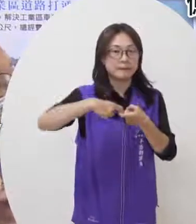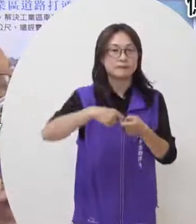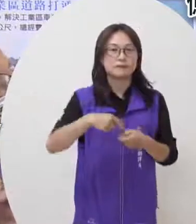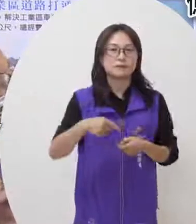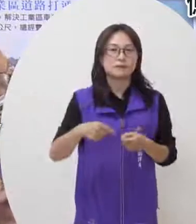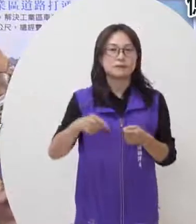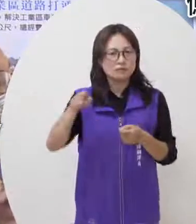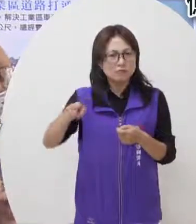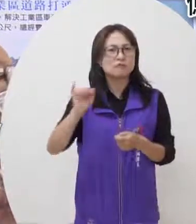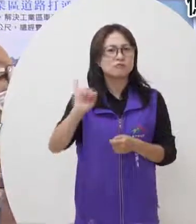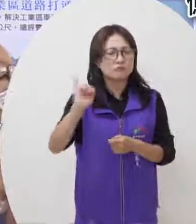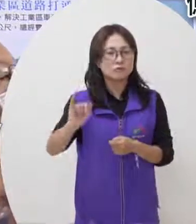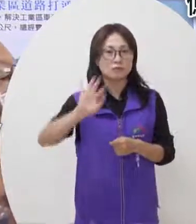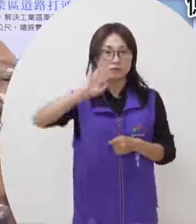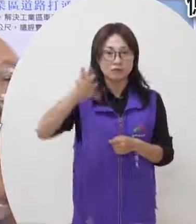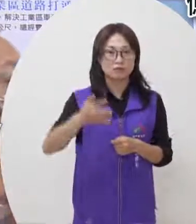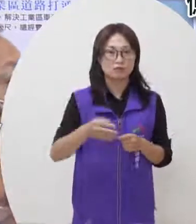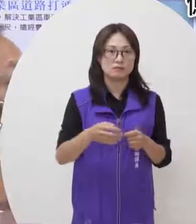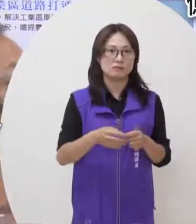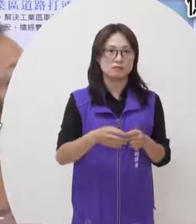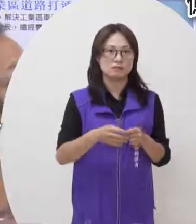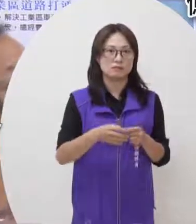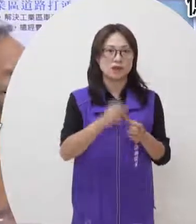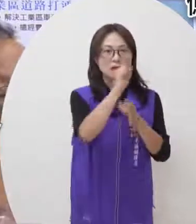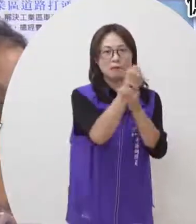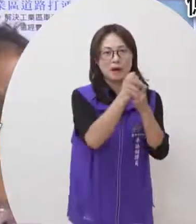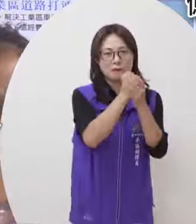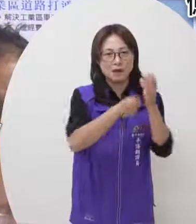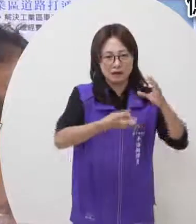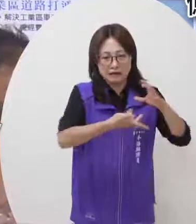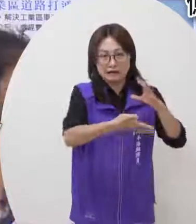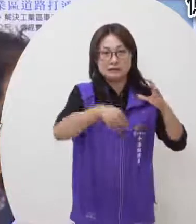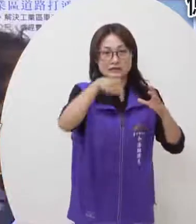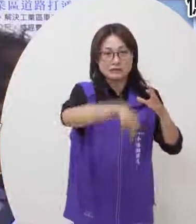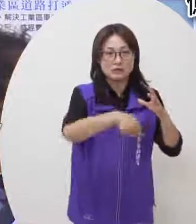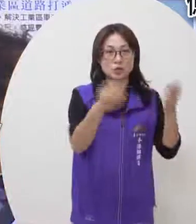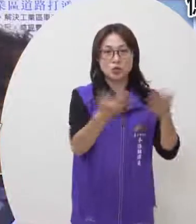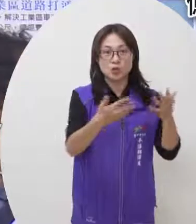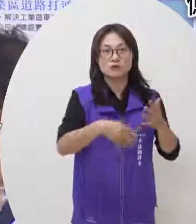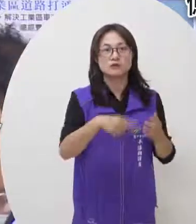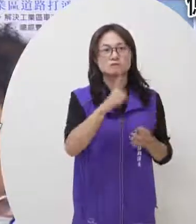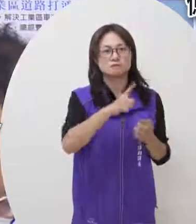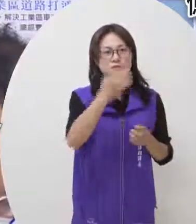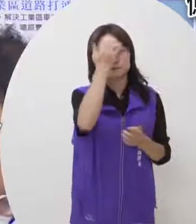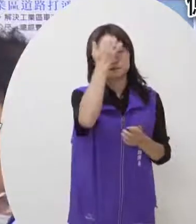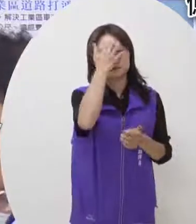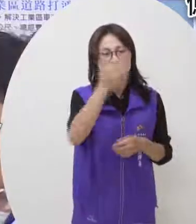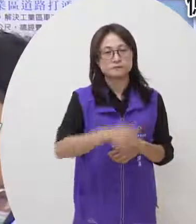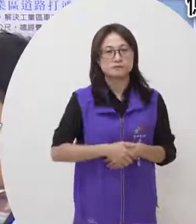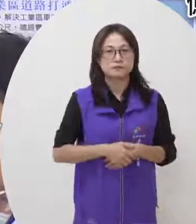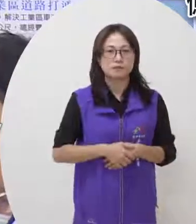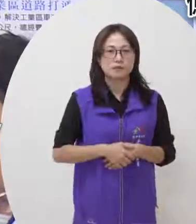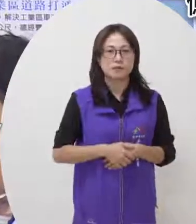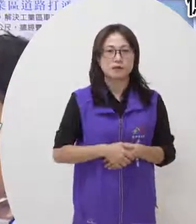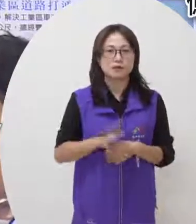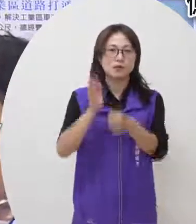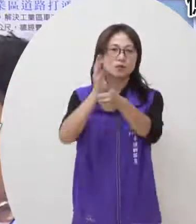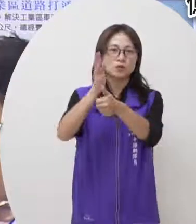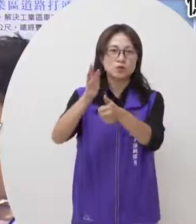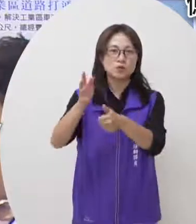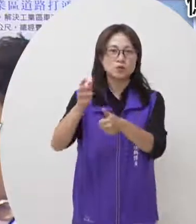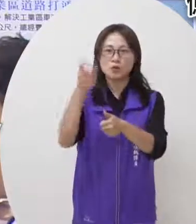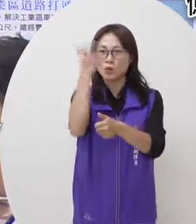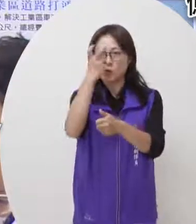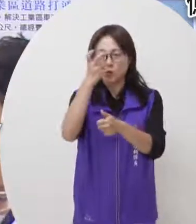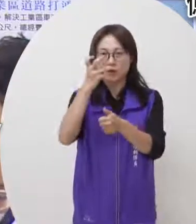位大楼里面可能都在地下室，所以没有办法，有些大楼要经过管委会同意之后才愿意来打除，所以这